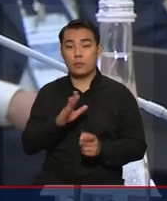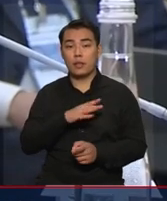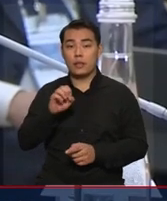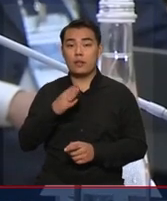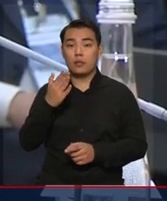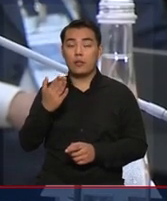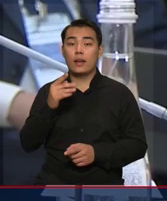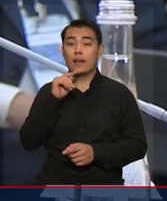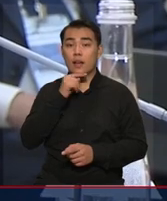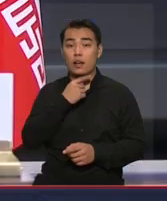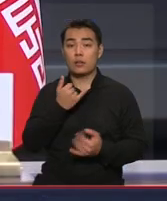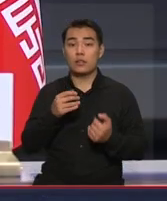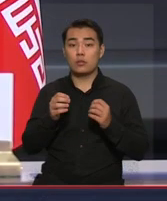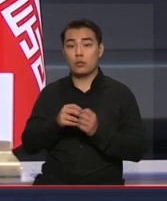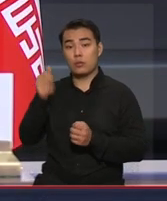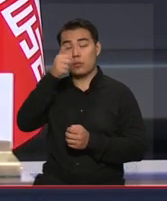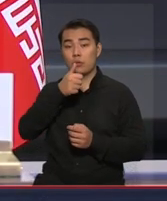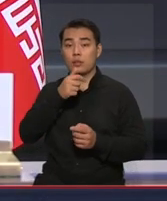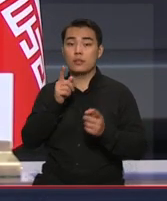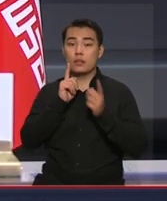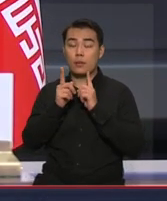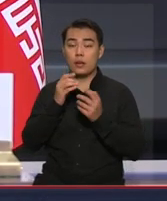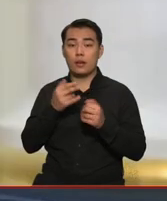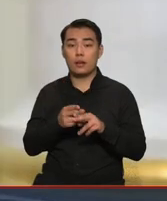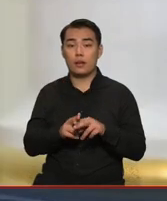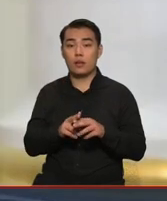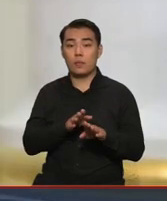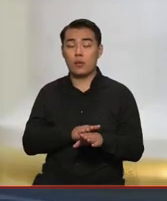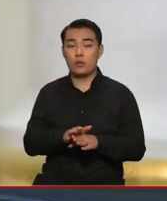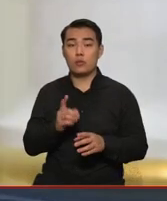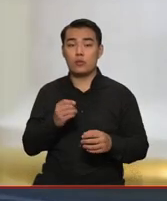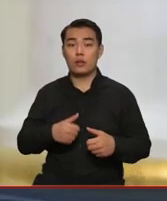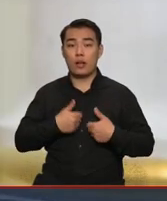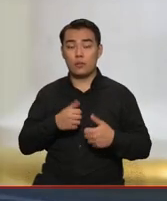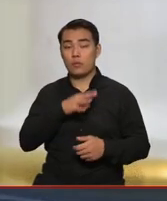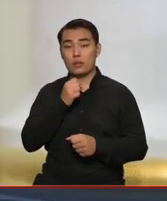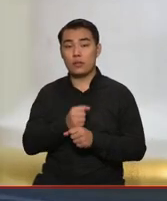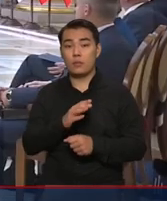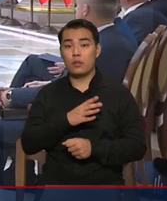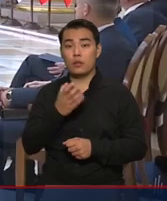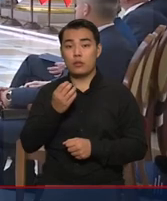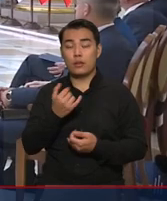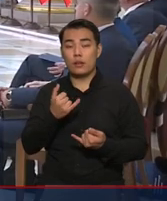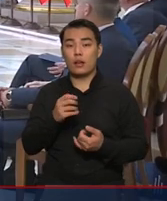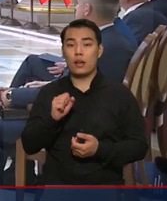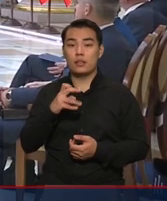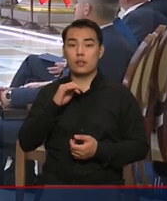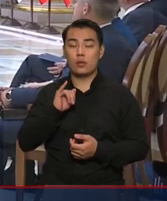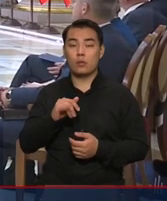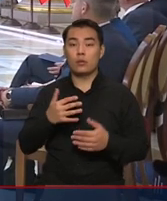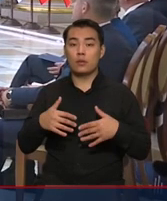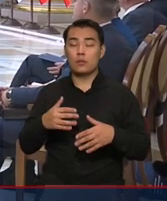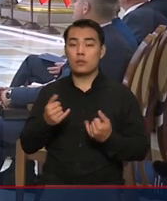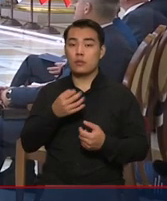Еуразиялық экономикалық одақтың 10 жылдығы алдындағы отырыс. Осы аралықта бес ел талай тәуекелден өтті. Әсіресе биыл әсте оңай болмады.